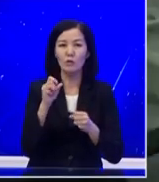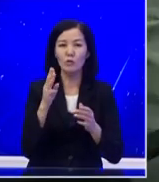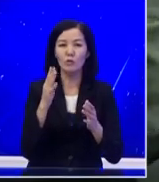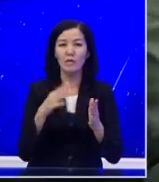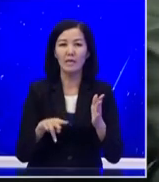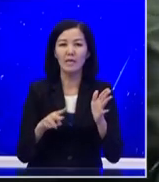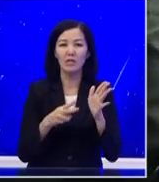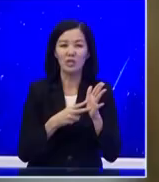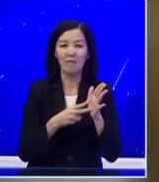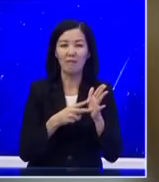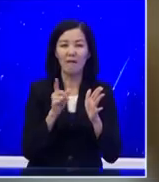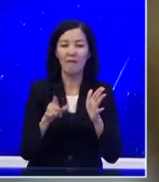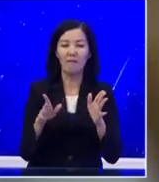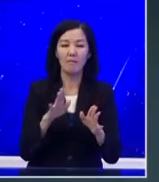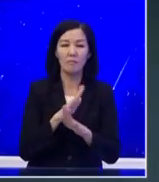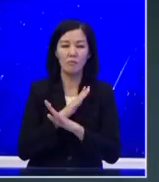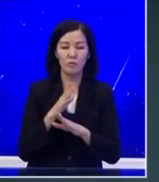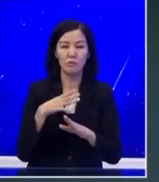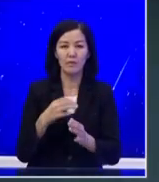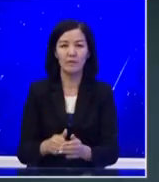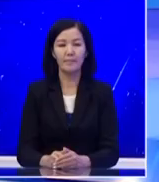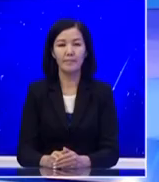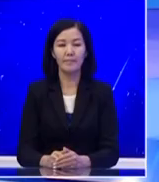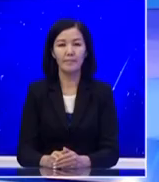адам көз жұмды.